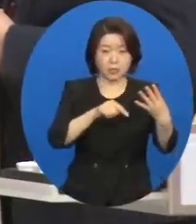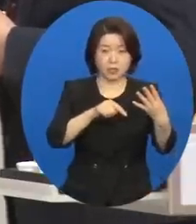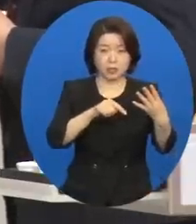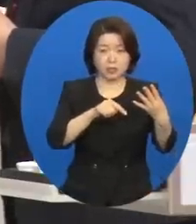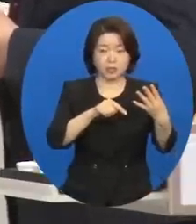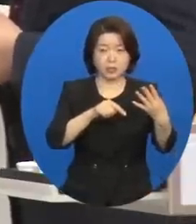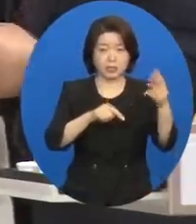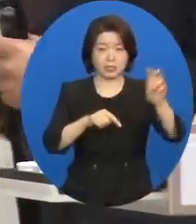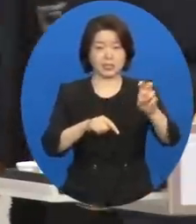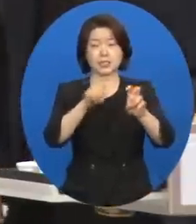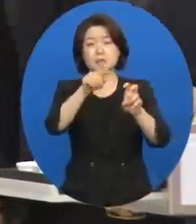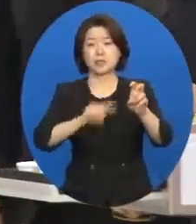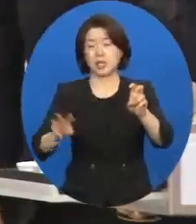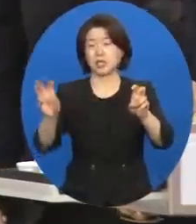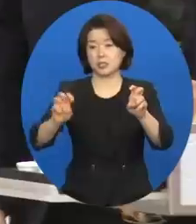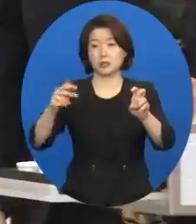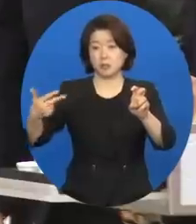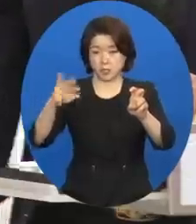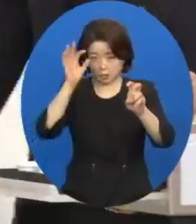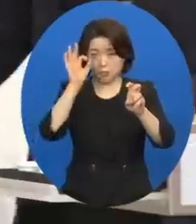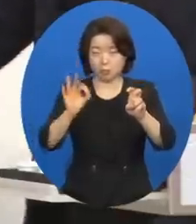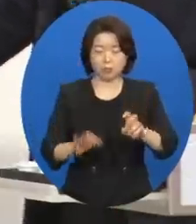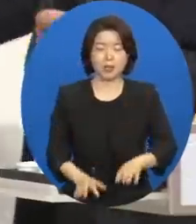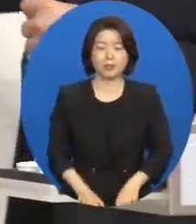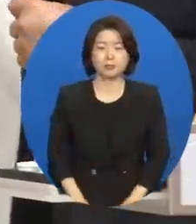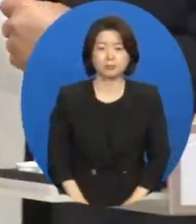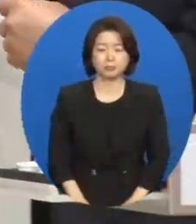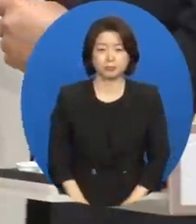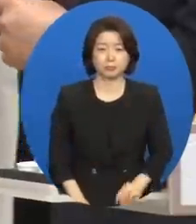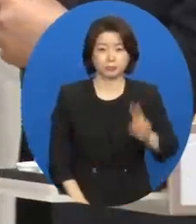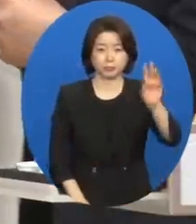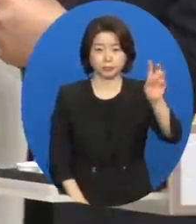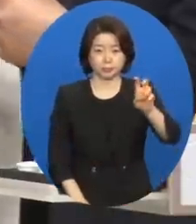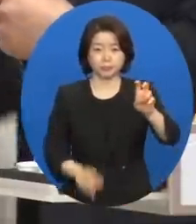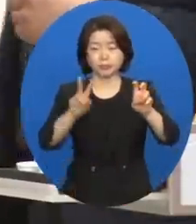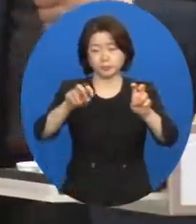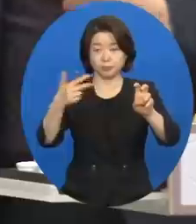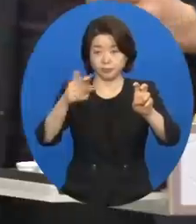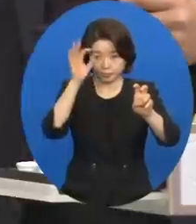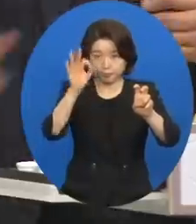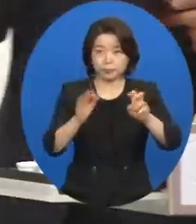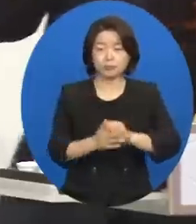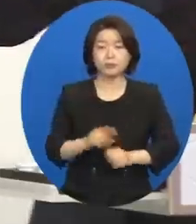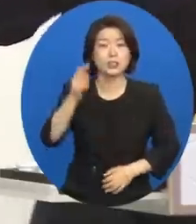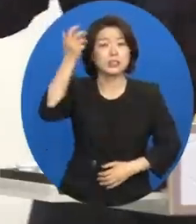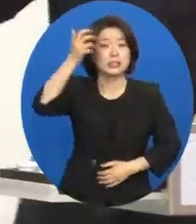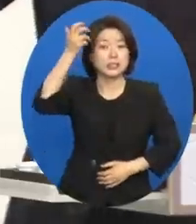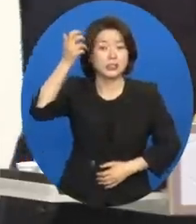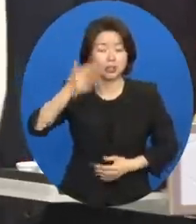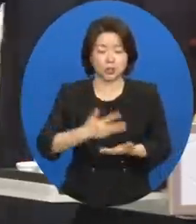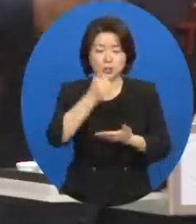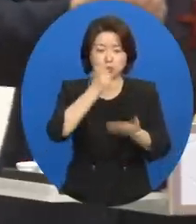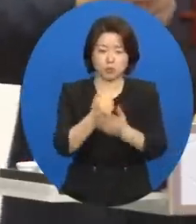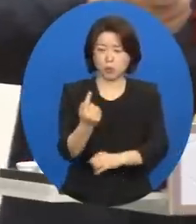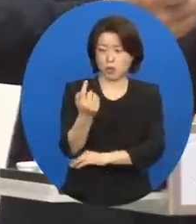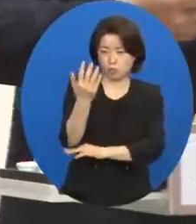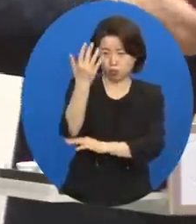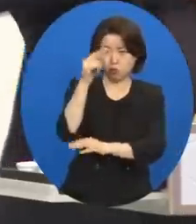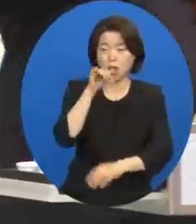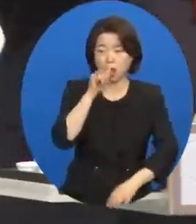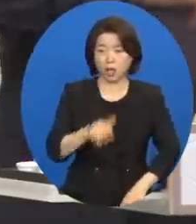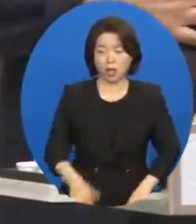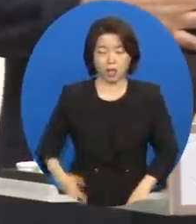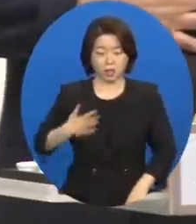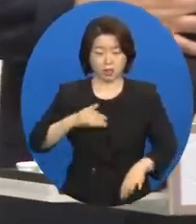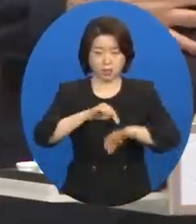잠언 20장 37절에 보면 27절에 보면 그 영혼은 여호와의 등불이라. 우리